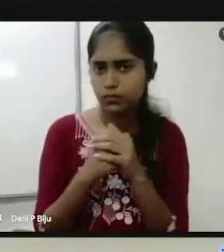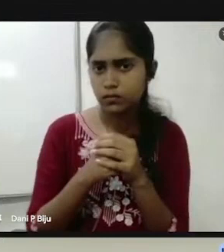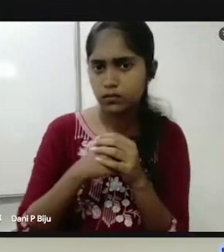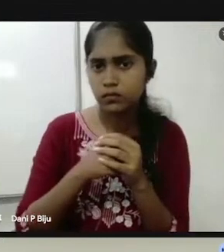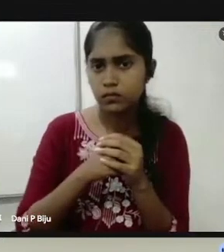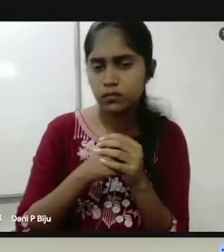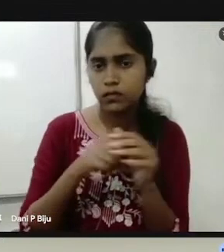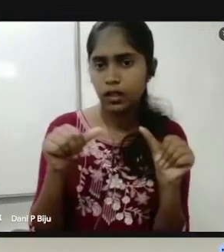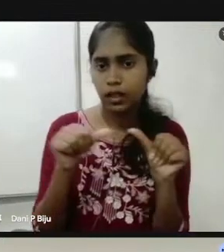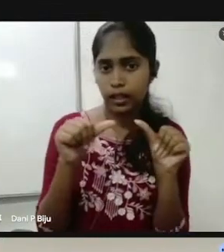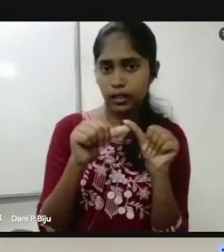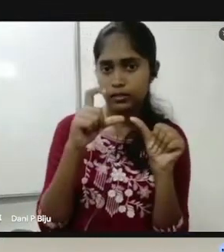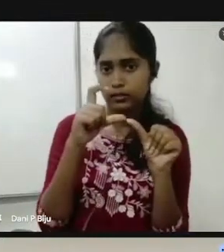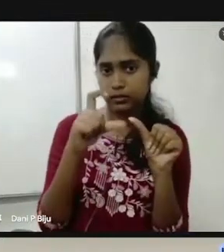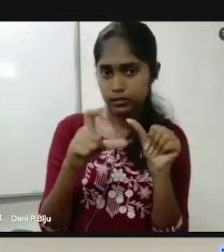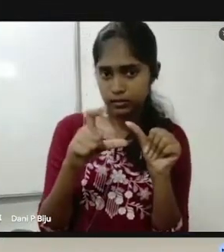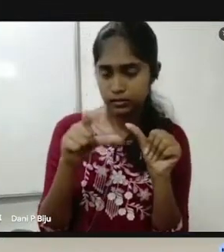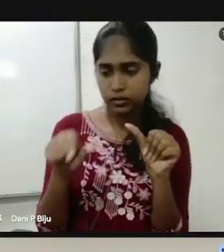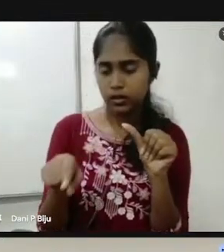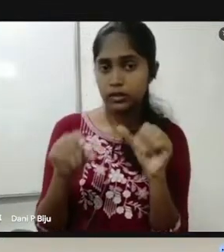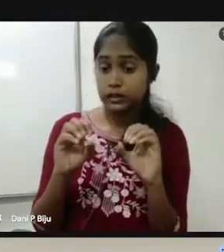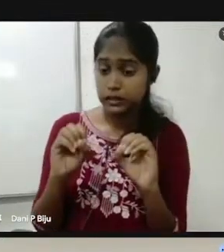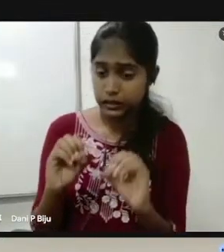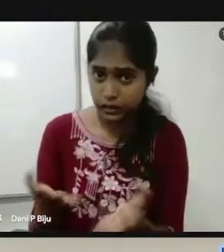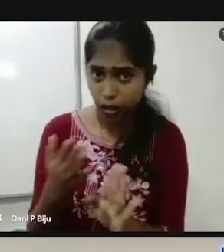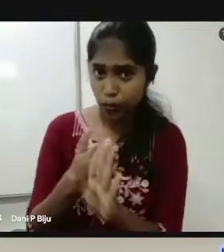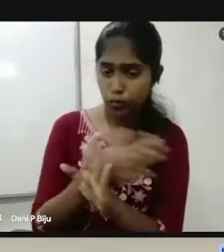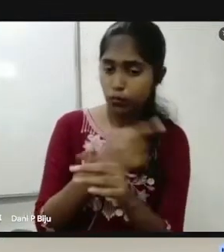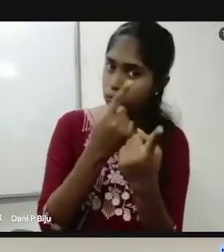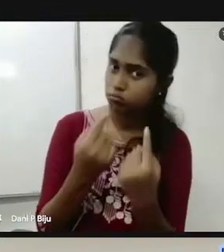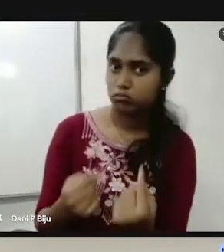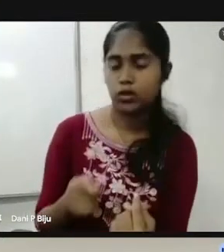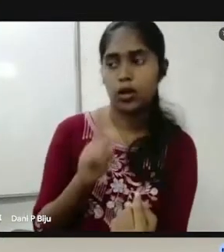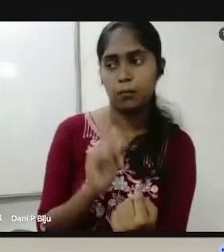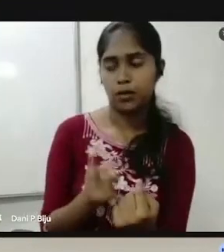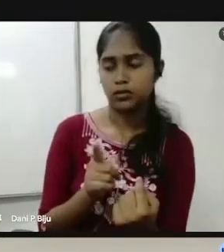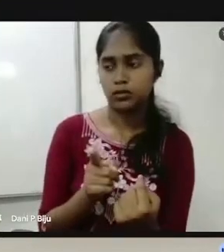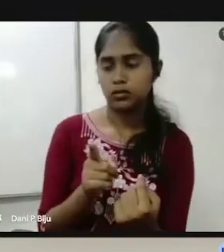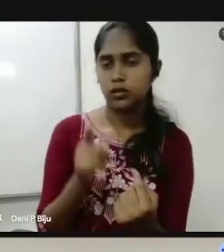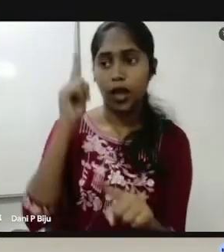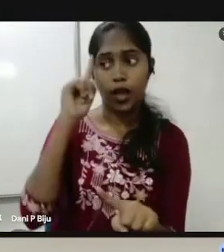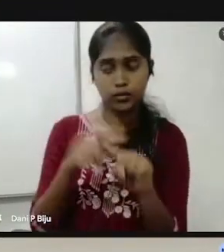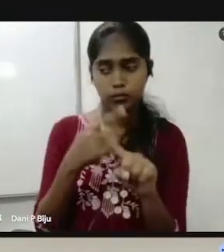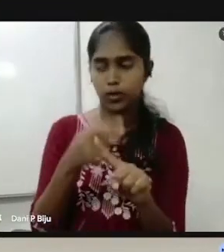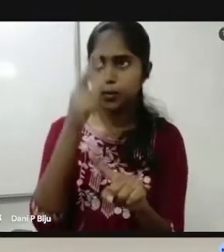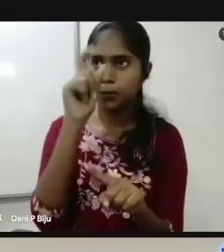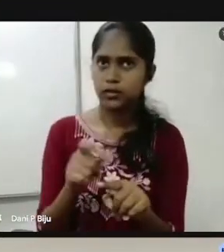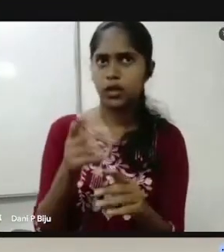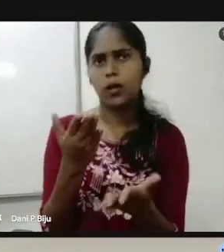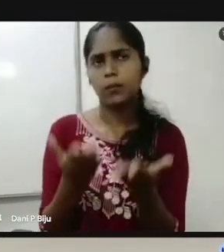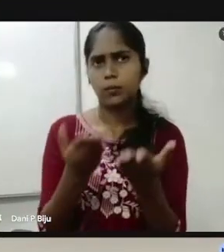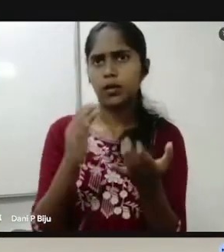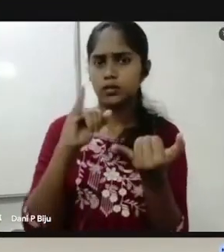റെക്കമെൻഡ് ചെയ്യുന്നതിന് മുന്നേ അസസ്മെന്റ് നിർബന്ധമായിട്ടും ചെയ്യണം. അപ്പൊ അതൊരു സ്പീച്ച് ലാംഗ്വേജ് പത്തോളജിസ്റ്റിന് ചെയ്യാം. അതിന്റെ